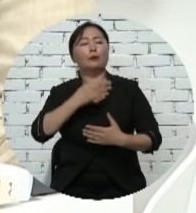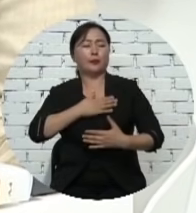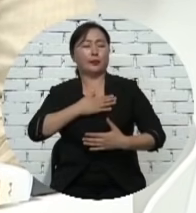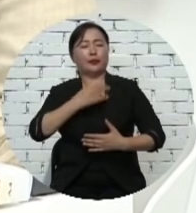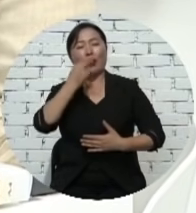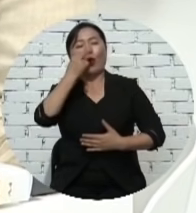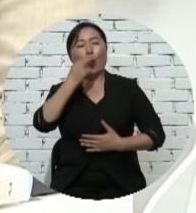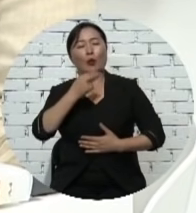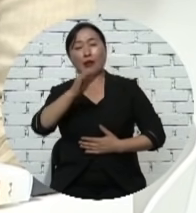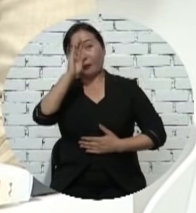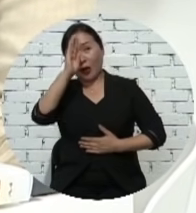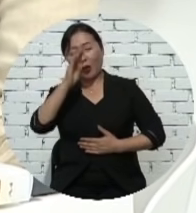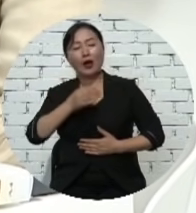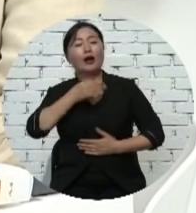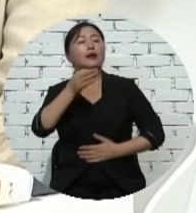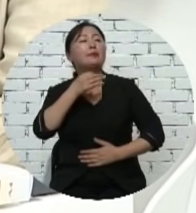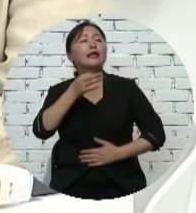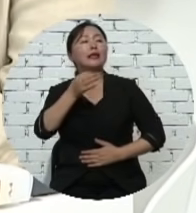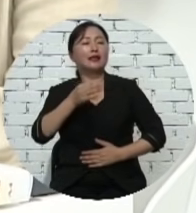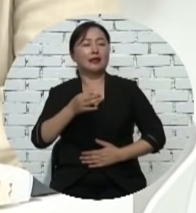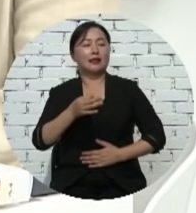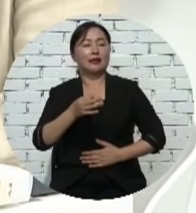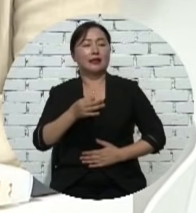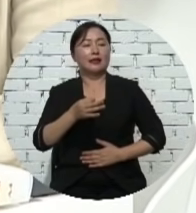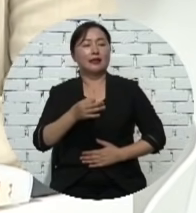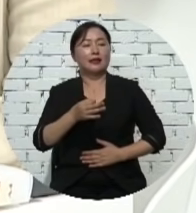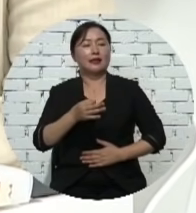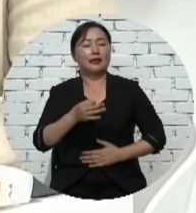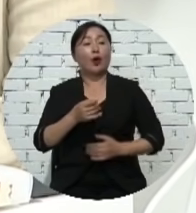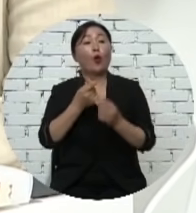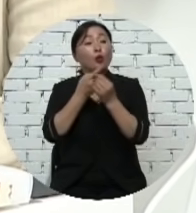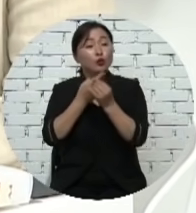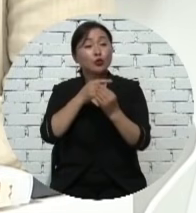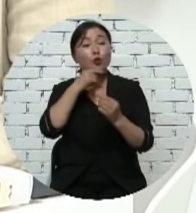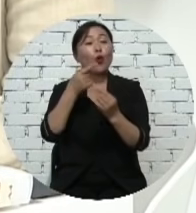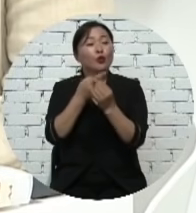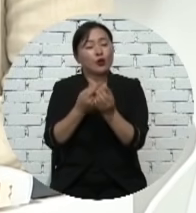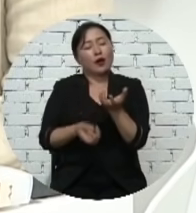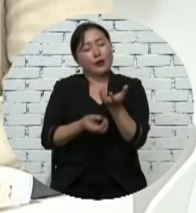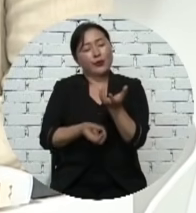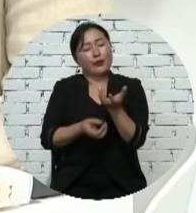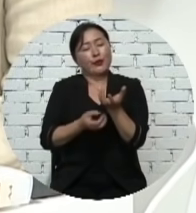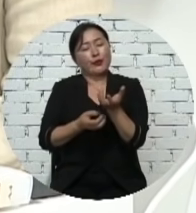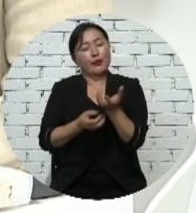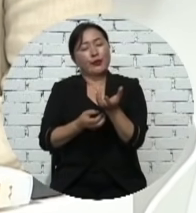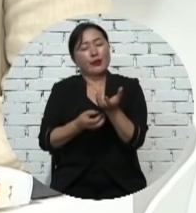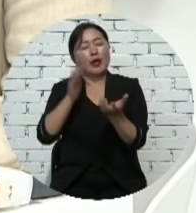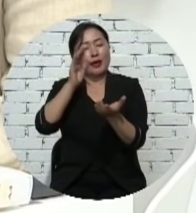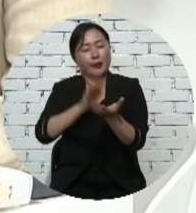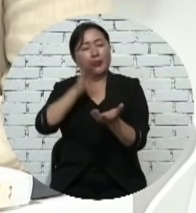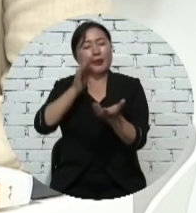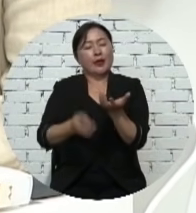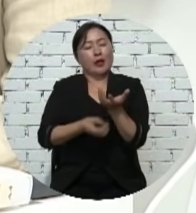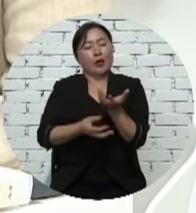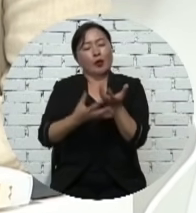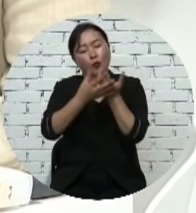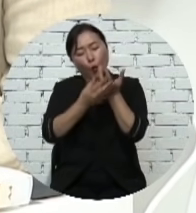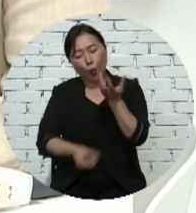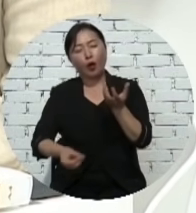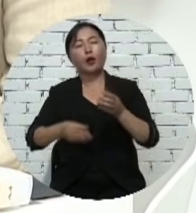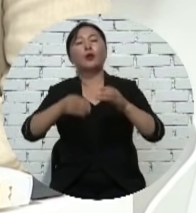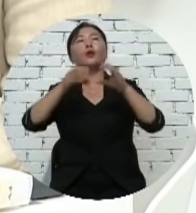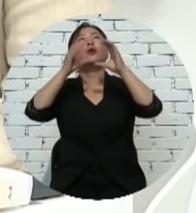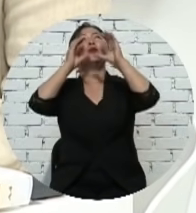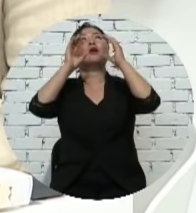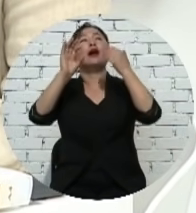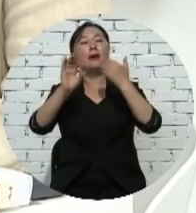게 그 감기를 이렇게 저 고추를 많이 끓여서 뜨겁게 해가지고 즙을 내 먹으면